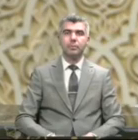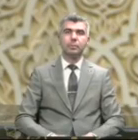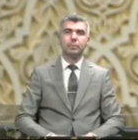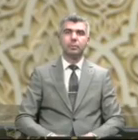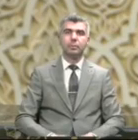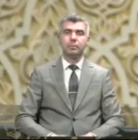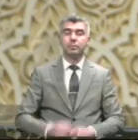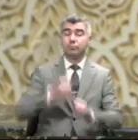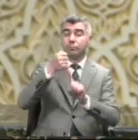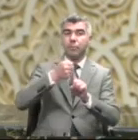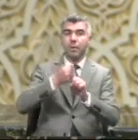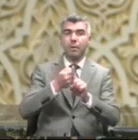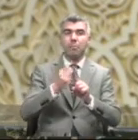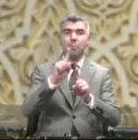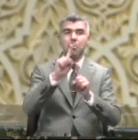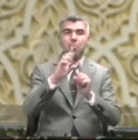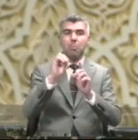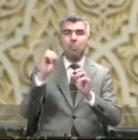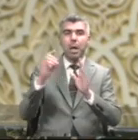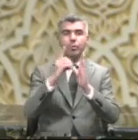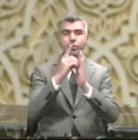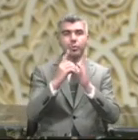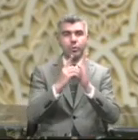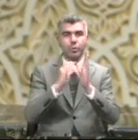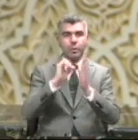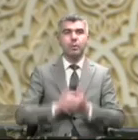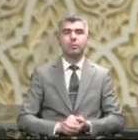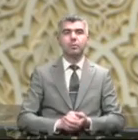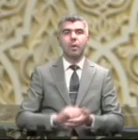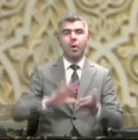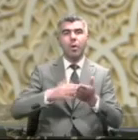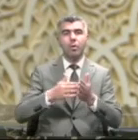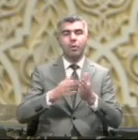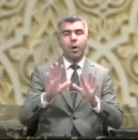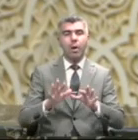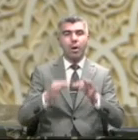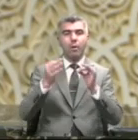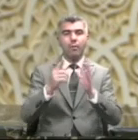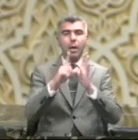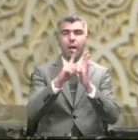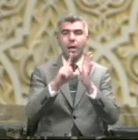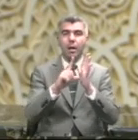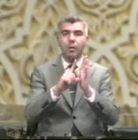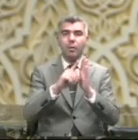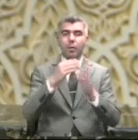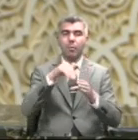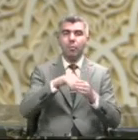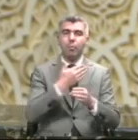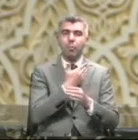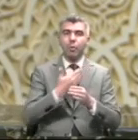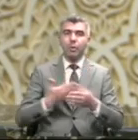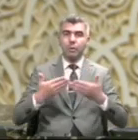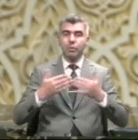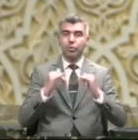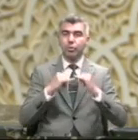عملا باحكام الفصل 100 من الدستور ووفقا لمقتضيات النظام الداخلي لمجلس المستشارين يخصص المجلس